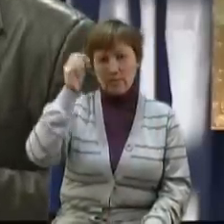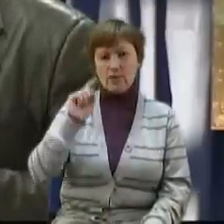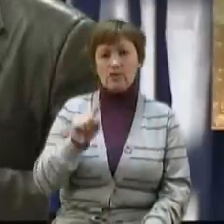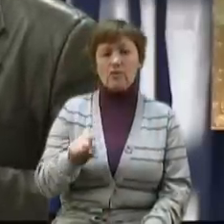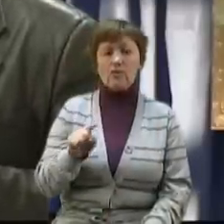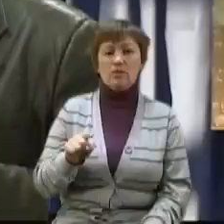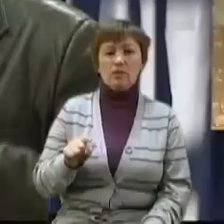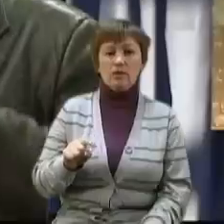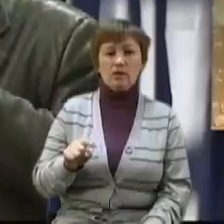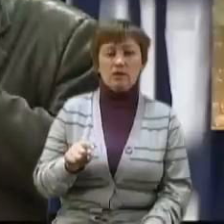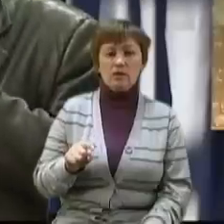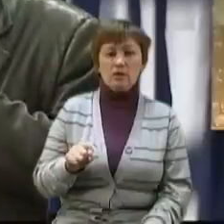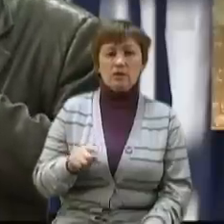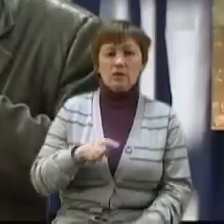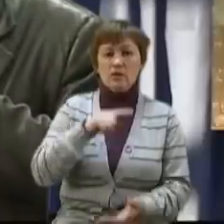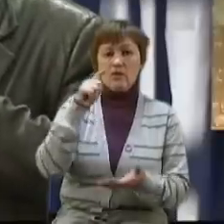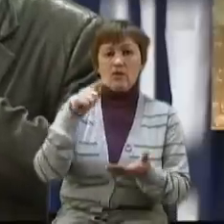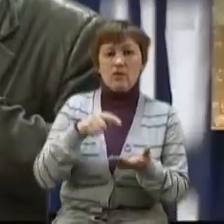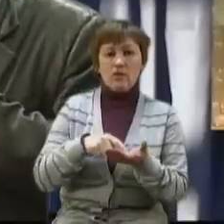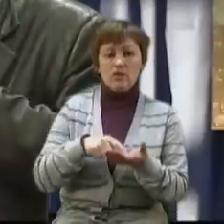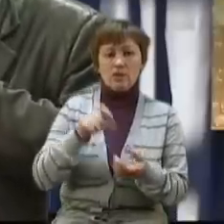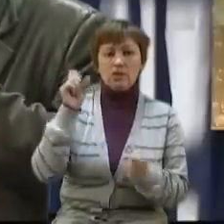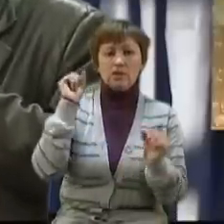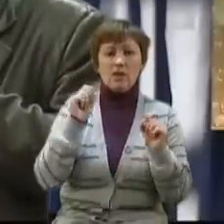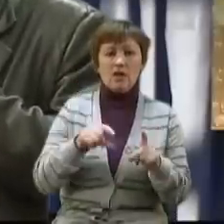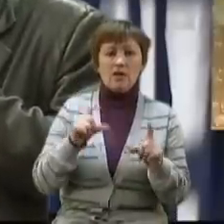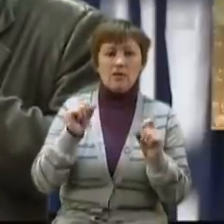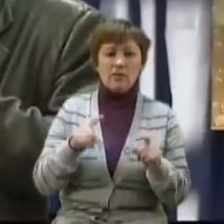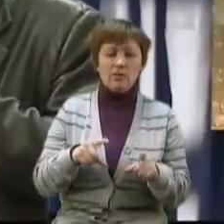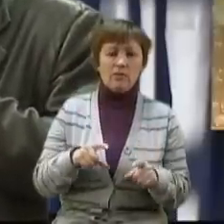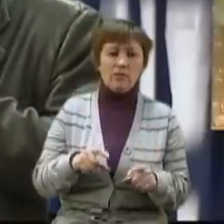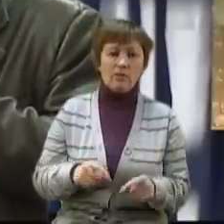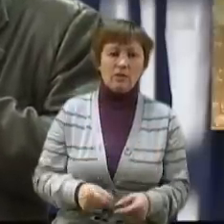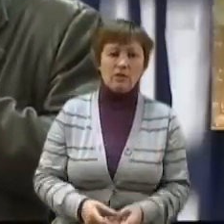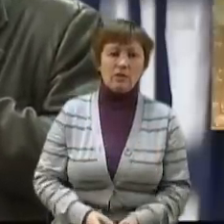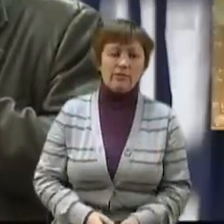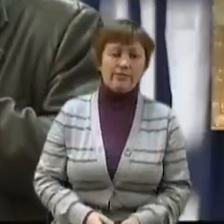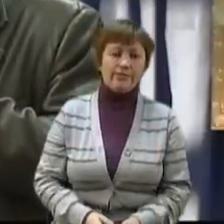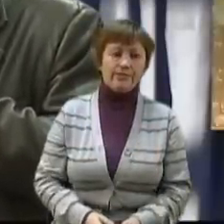тот город золотой,